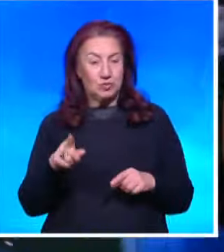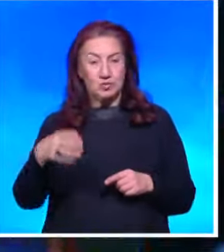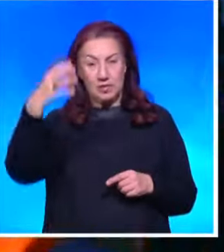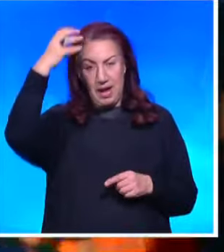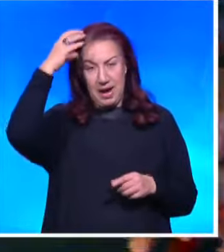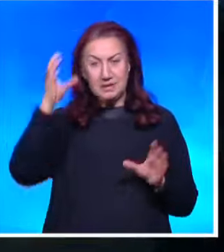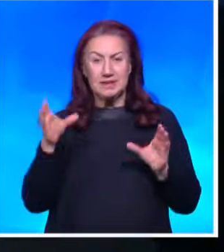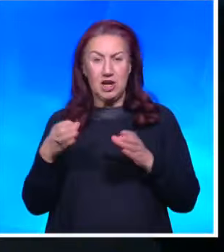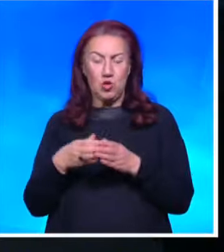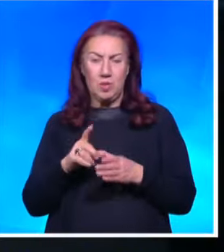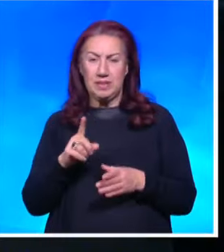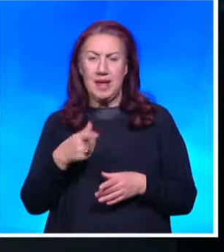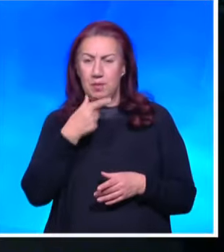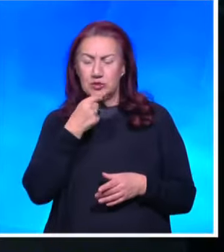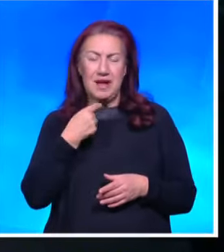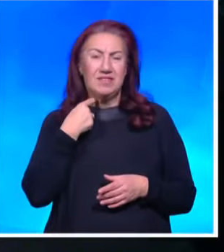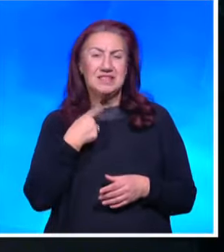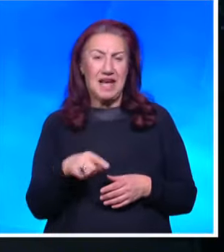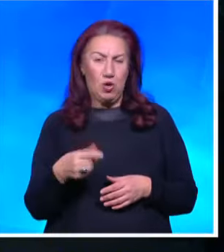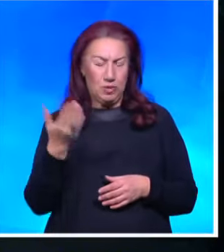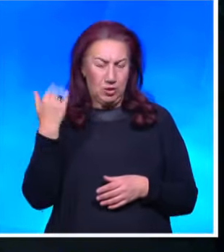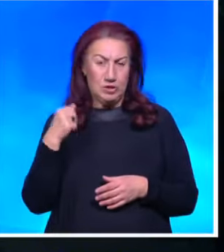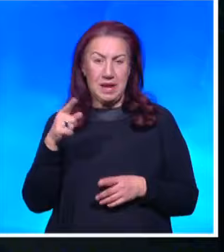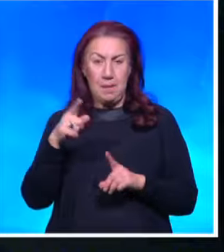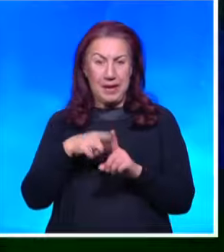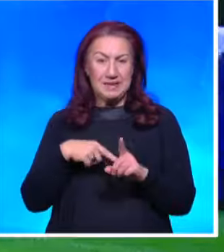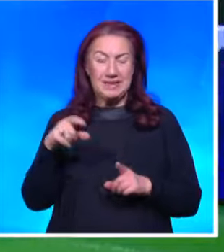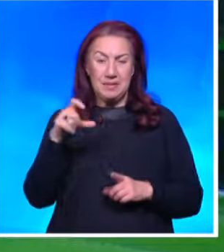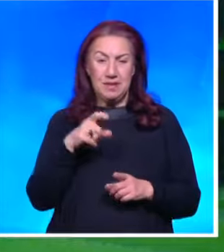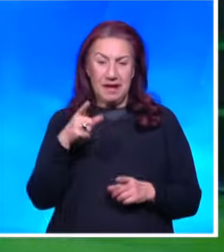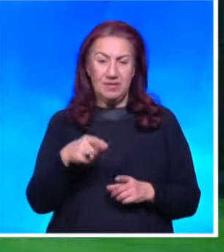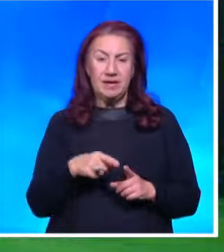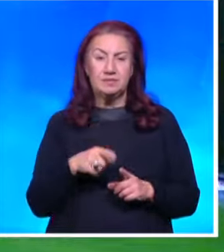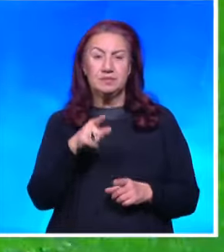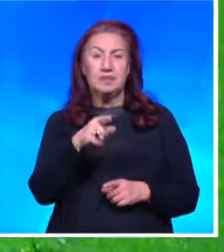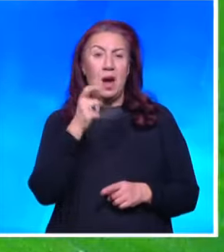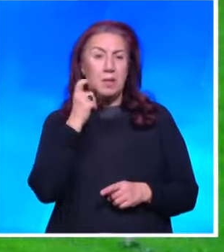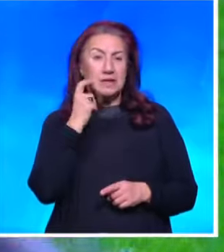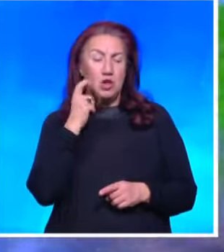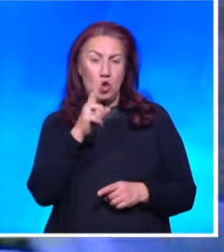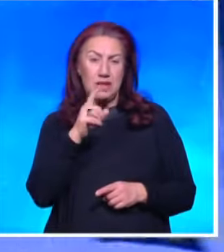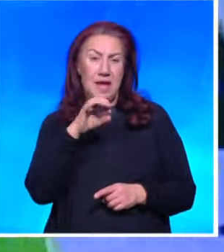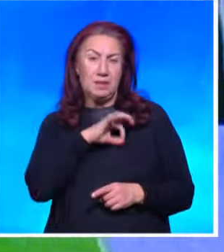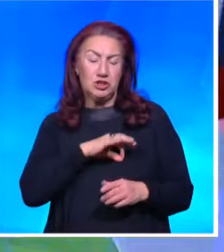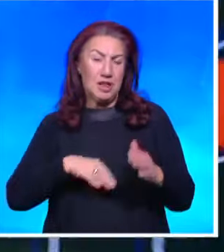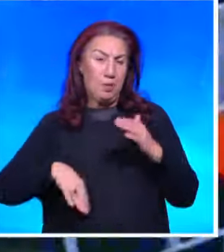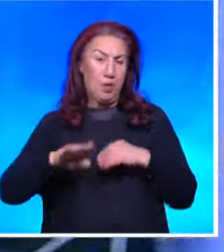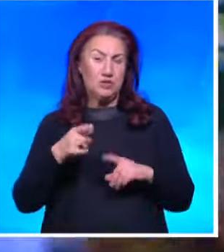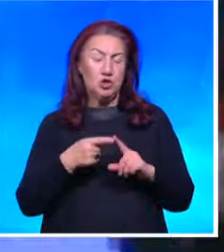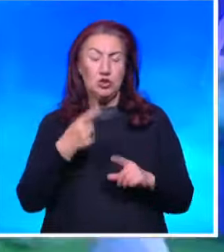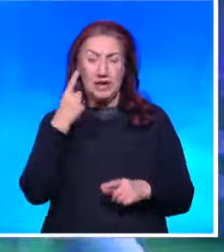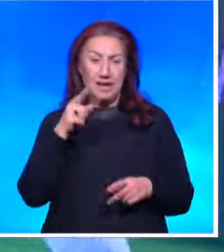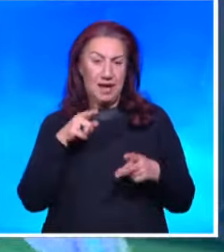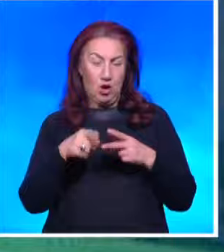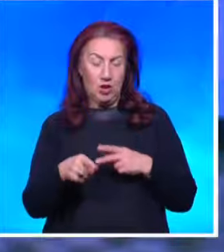поражението от септември а също оттогава до полуфинала срещу осасуна в четвъртък барселона не беше печелил с повече от един гол ще донесе ли шави